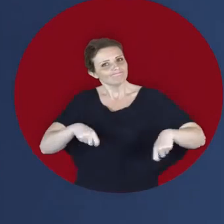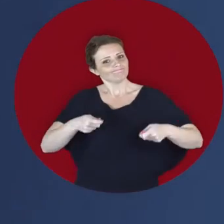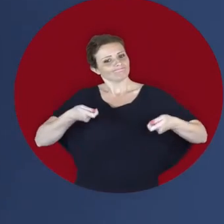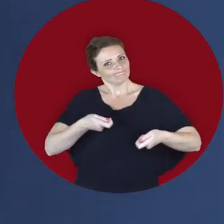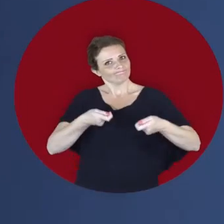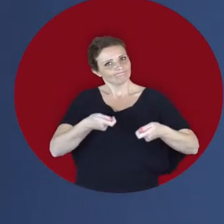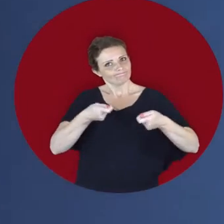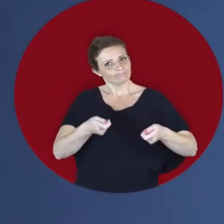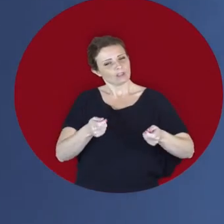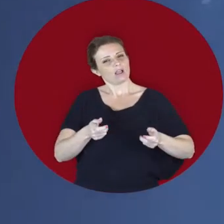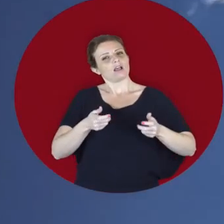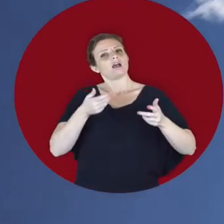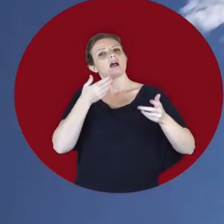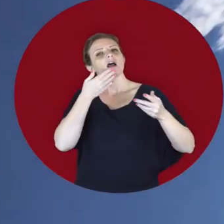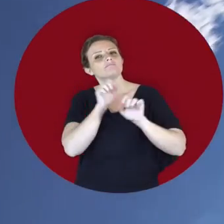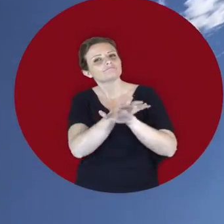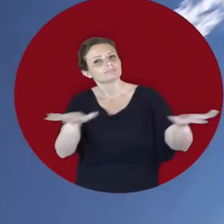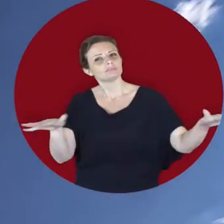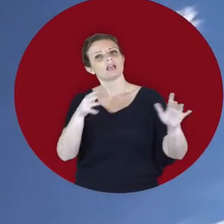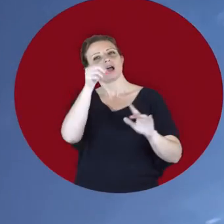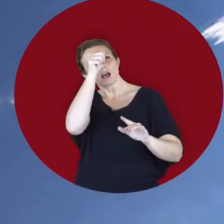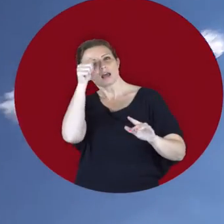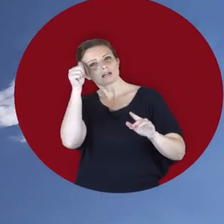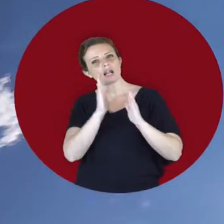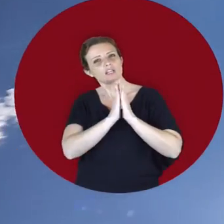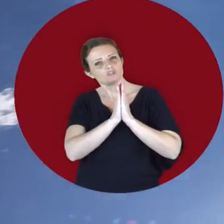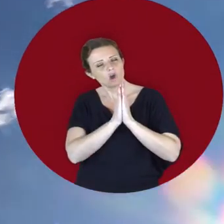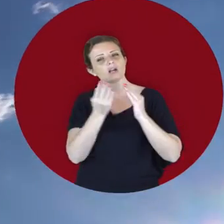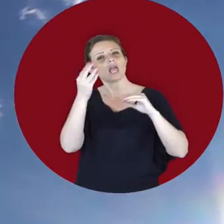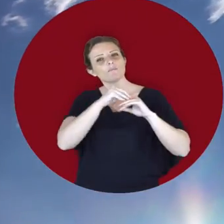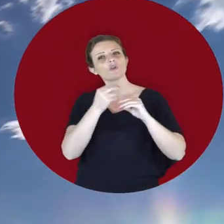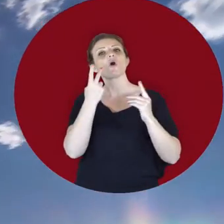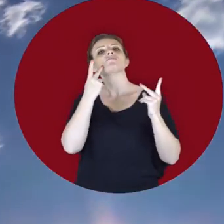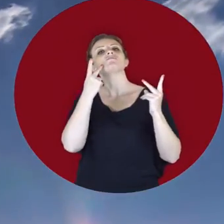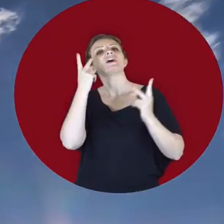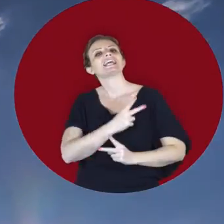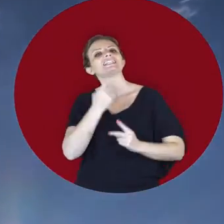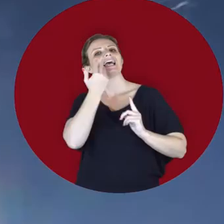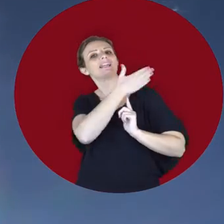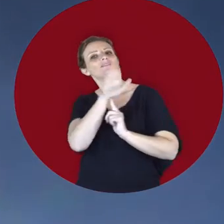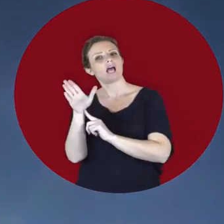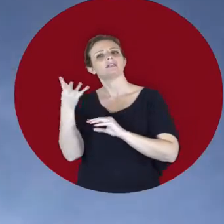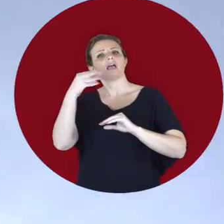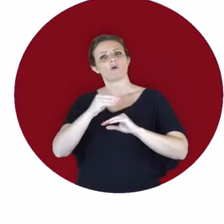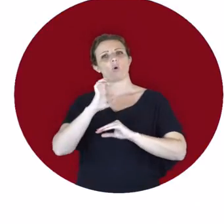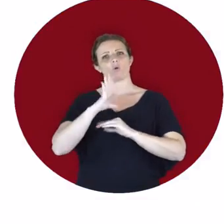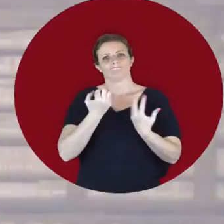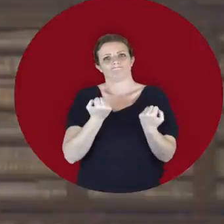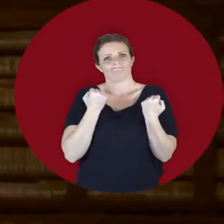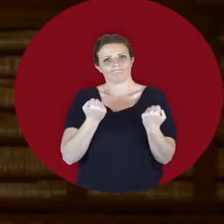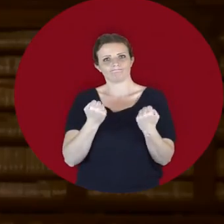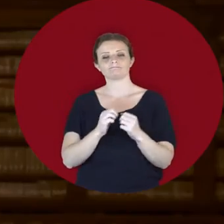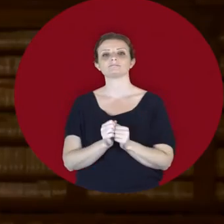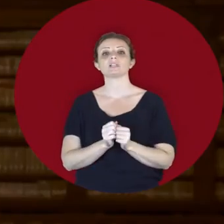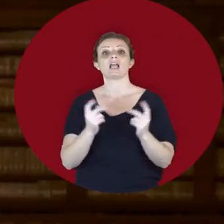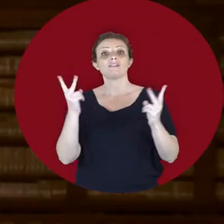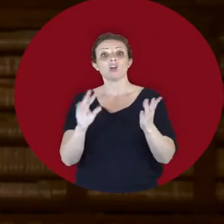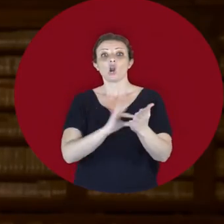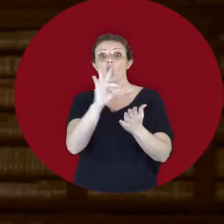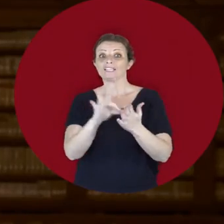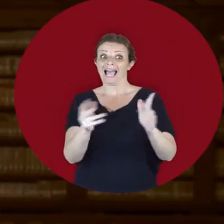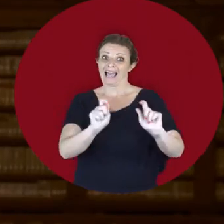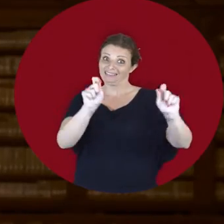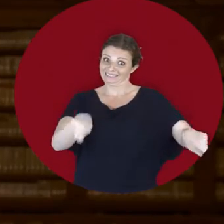nuova religione basata sulla conoscenza della verità rivelata e sul possesso di una solida cultura generale. Dell'antichità, della data